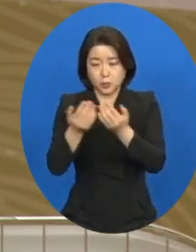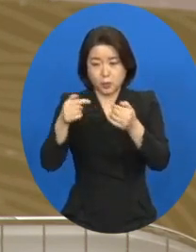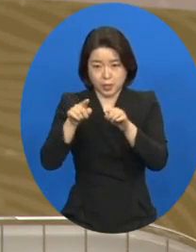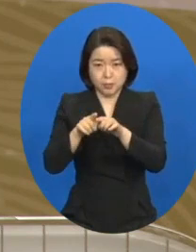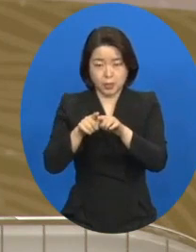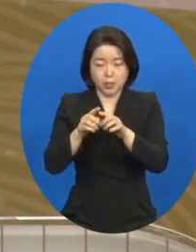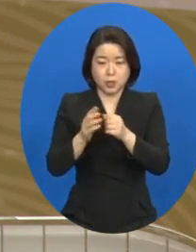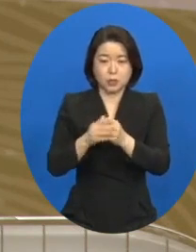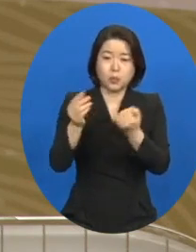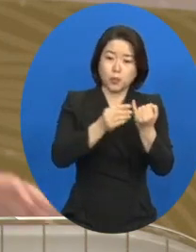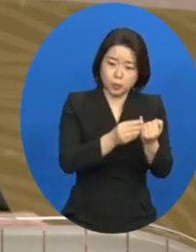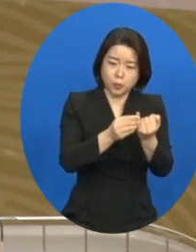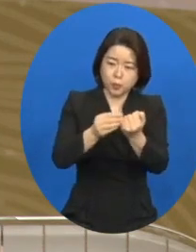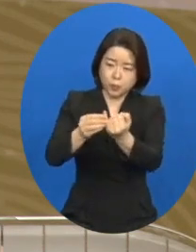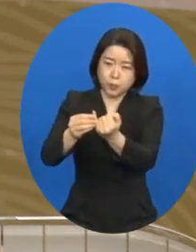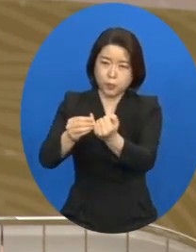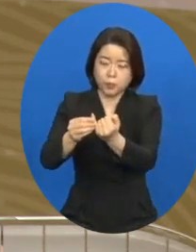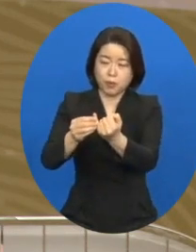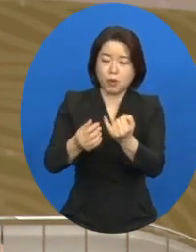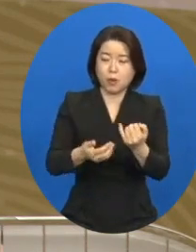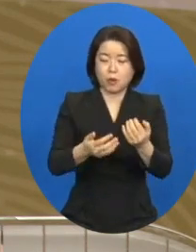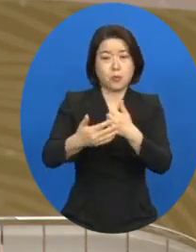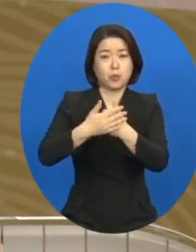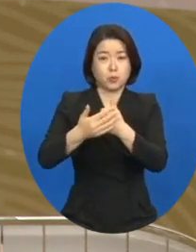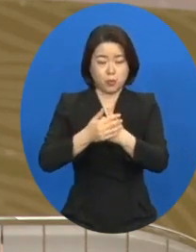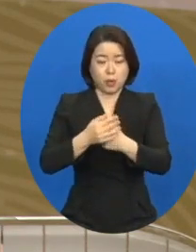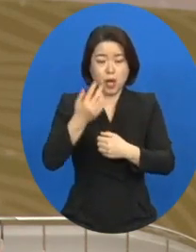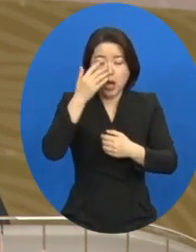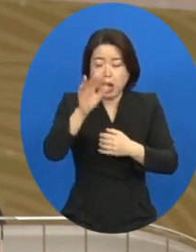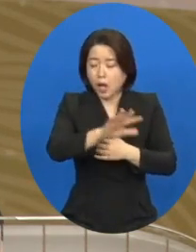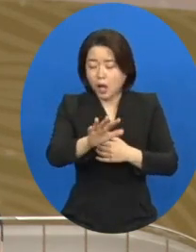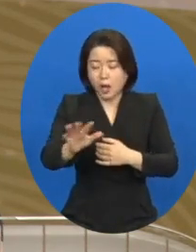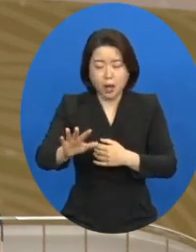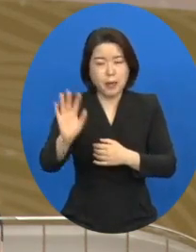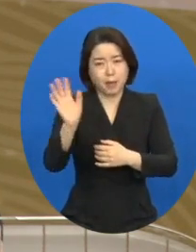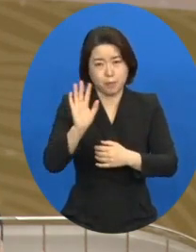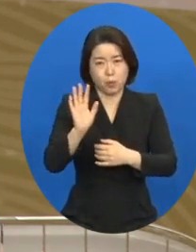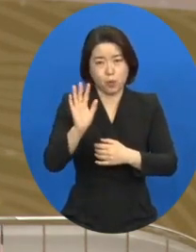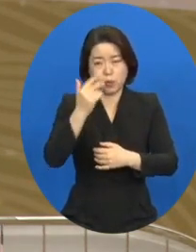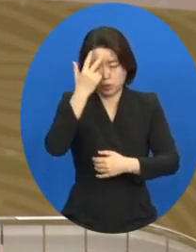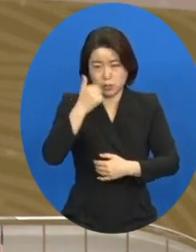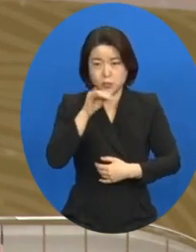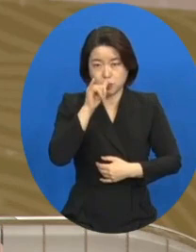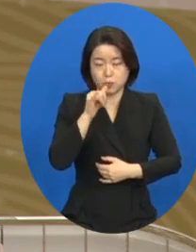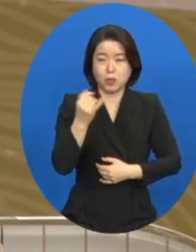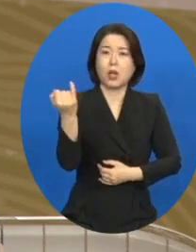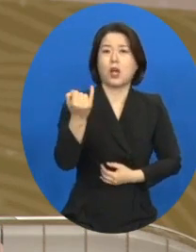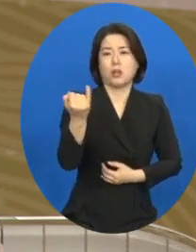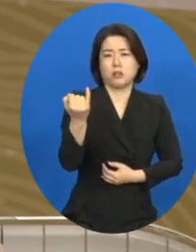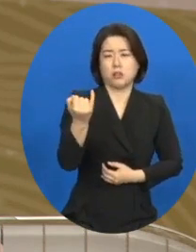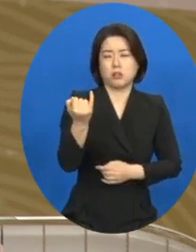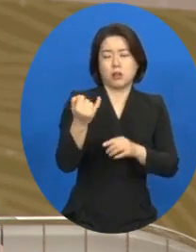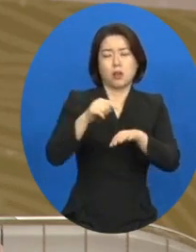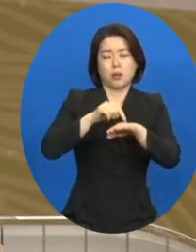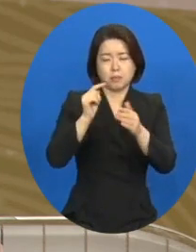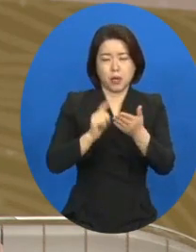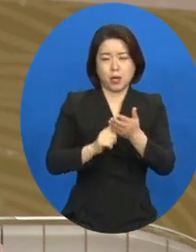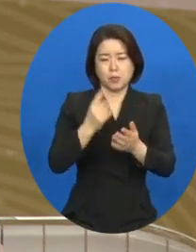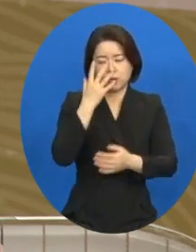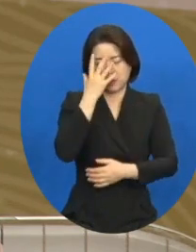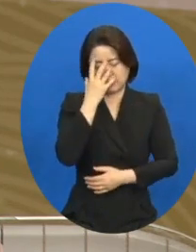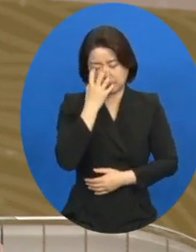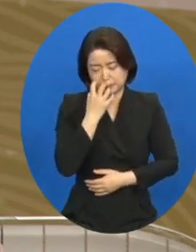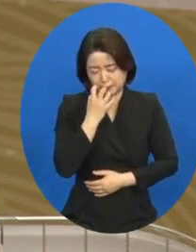그렇게 이끌고 가셨어요. 앞이 안 보이시니까. 앞이 안 보이시는 사모님의 심정이 얼마나